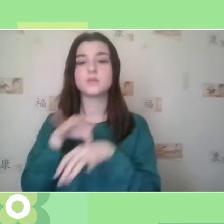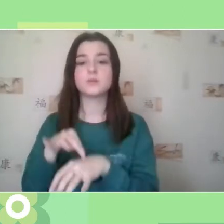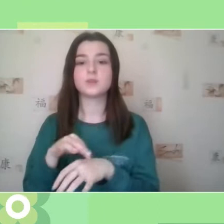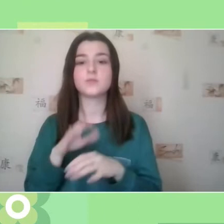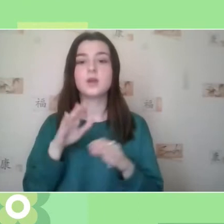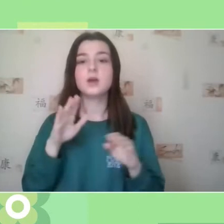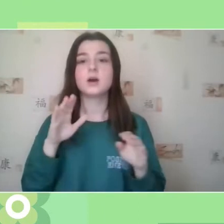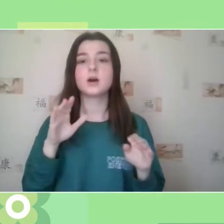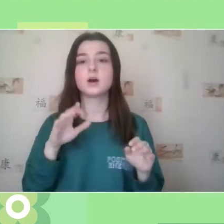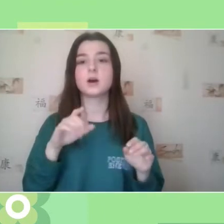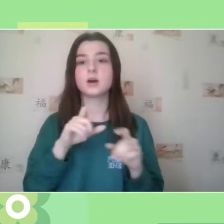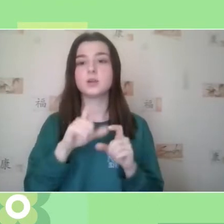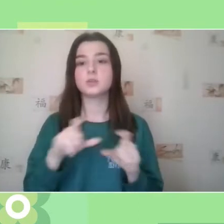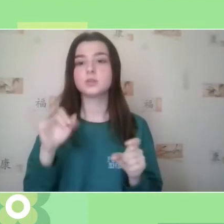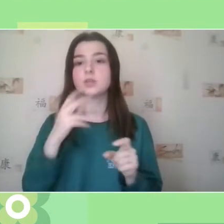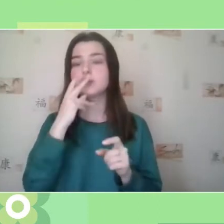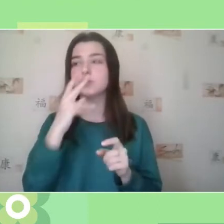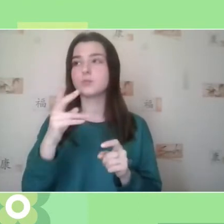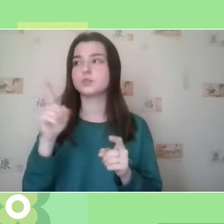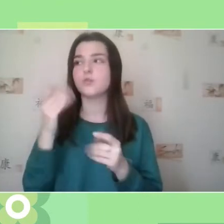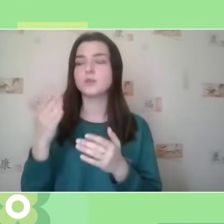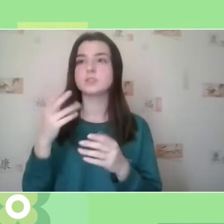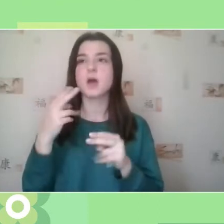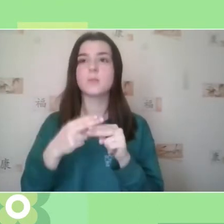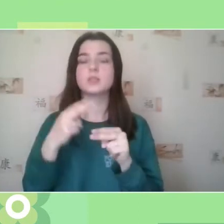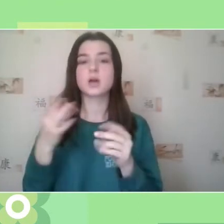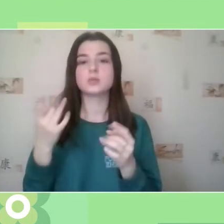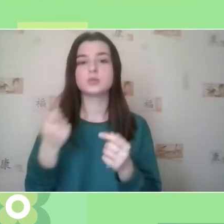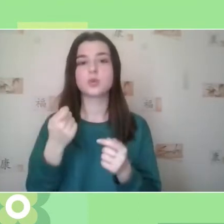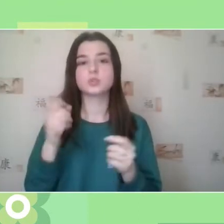тут вже метал трохи поржавів, а у мене